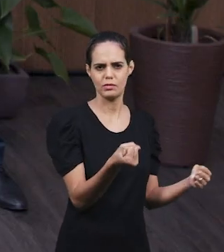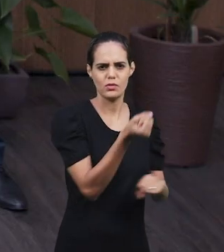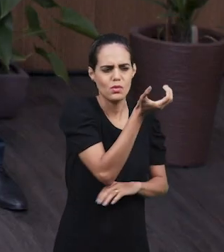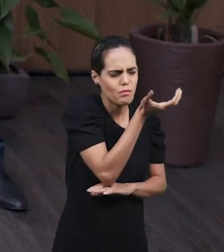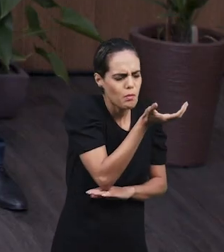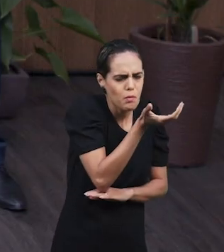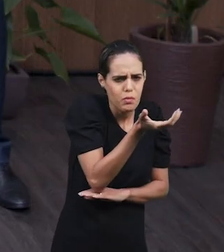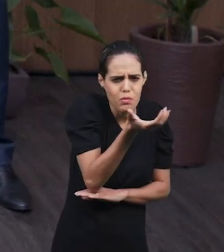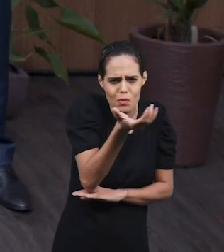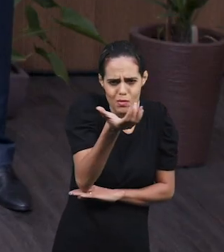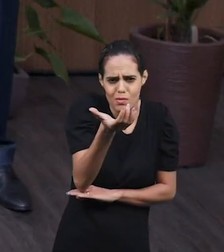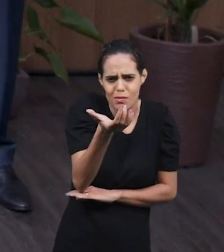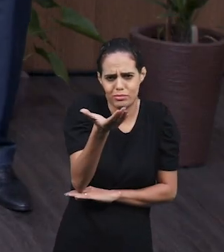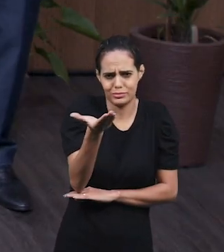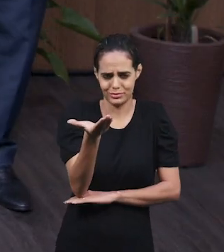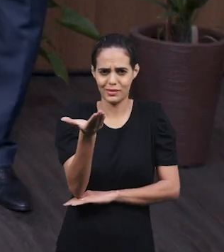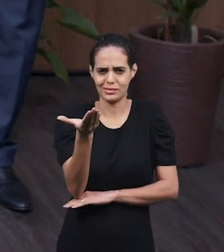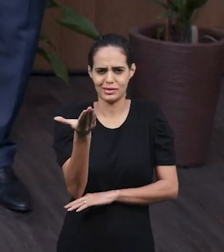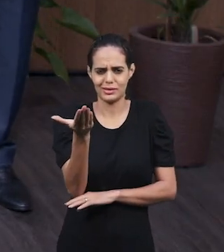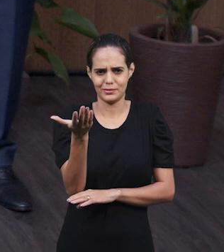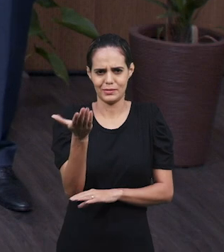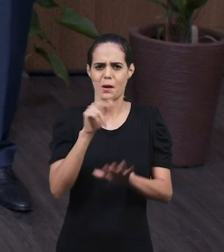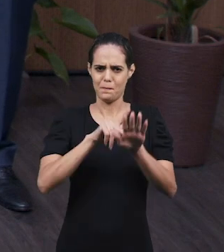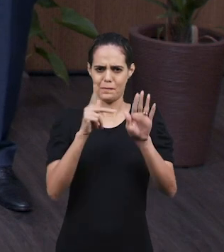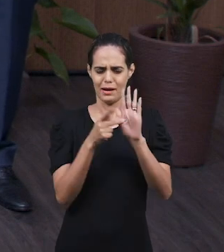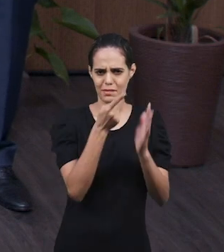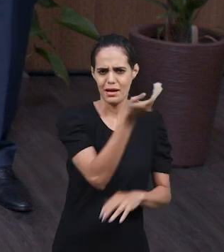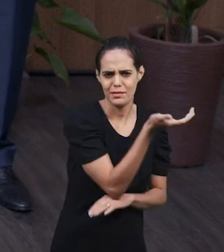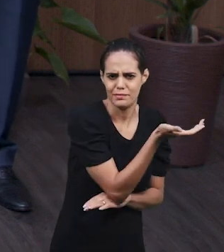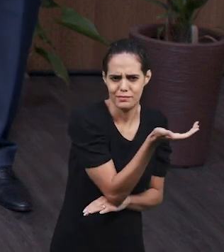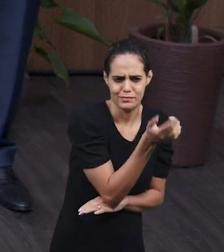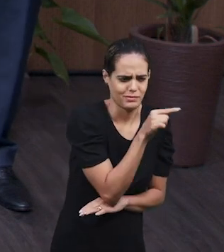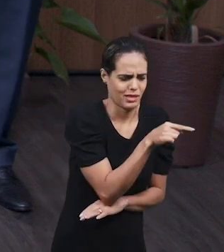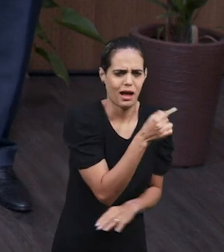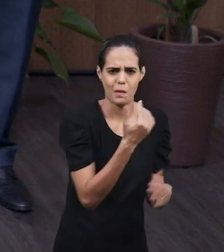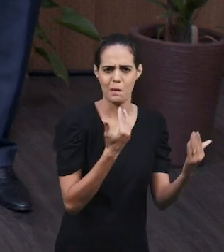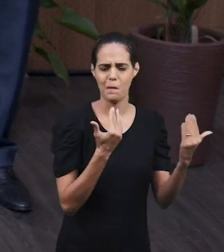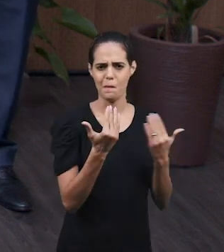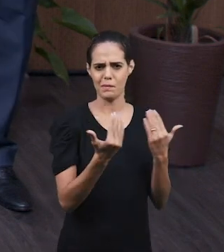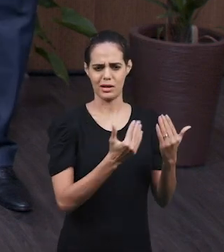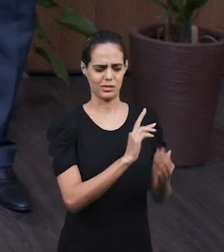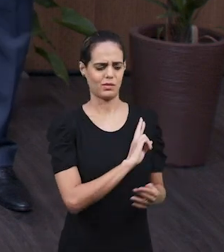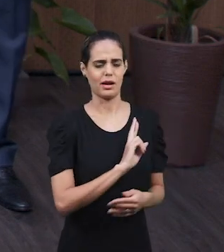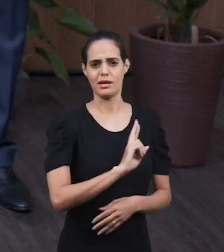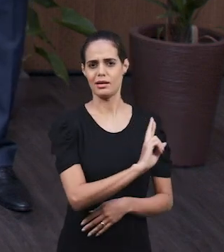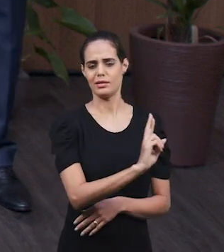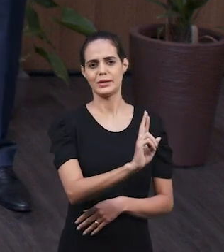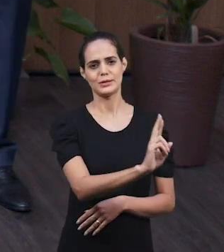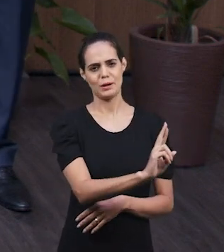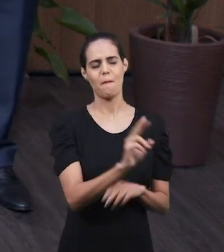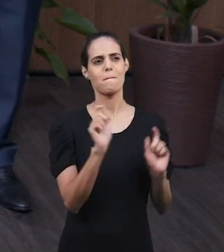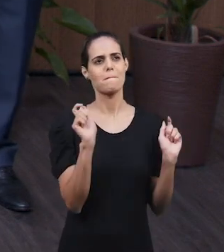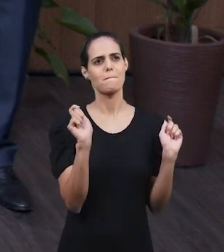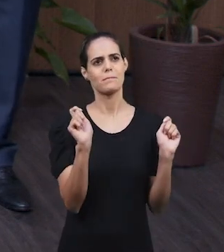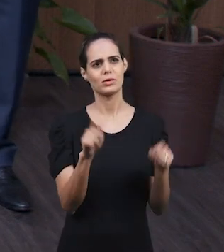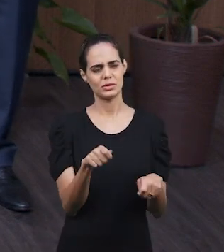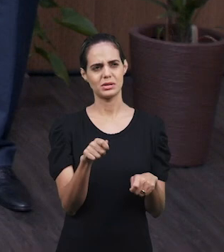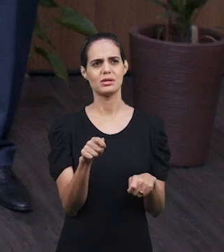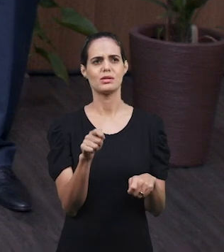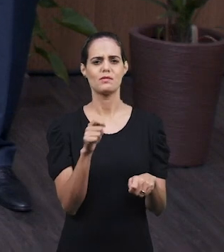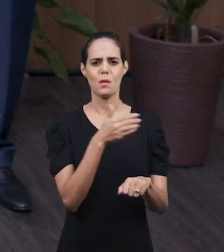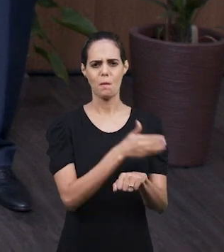aumônes, entre guillemets, données par la religion, peuvent même être